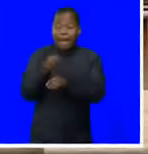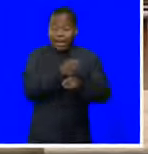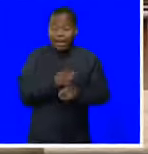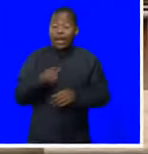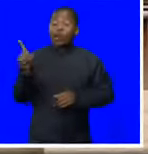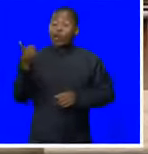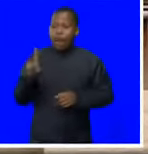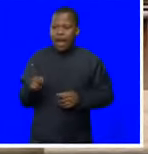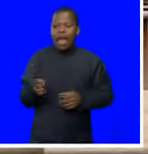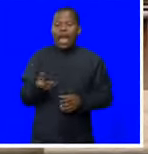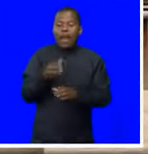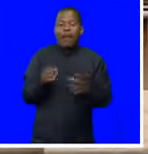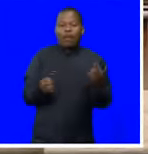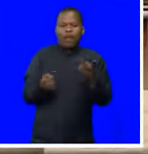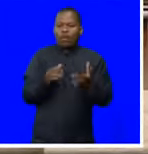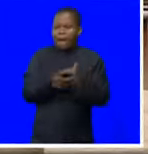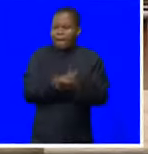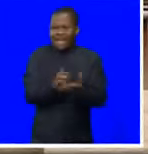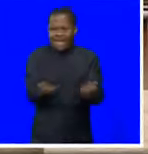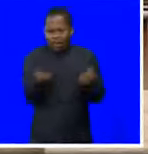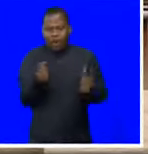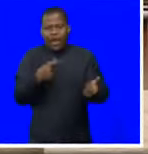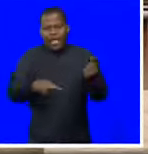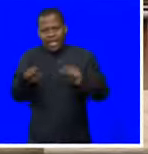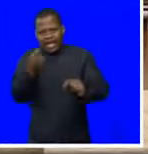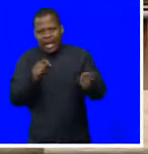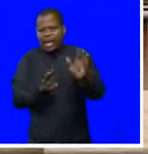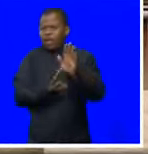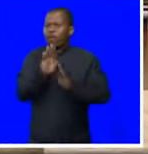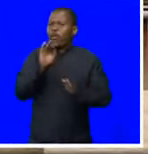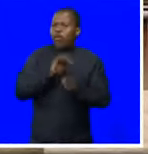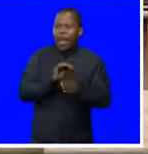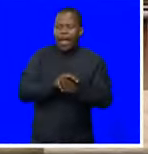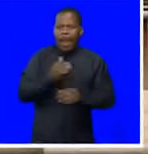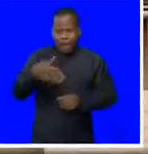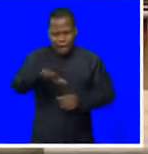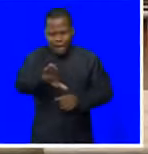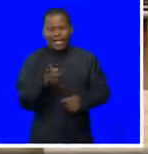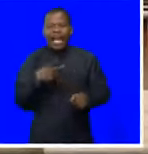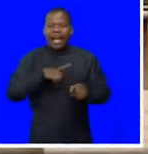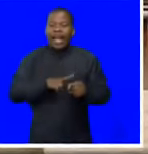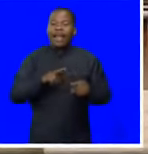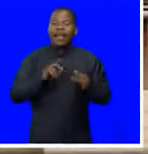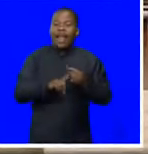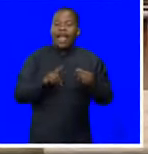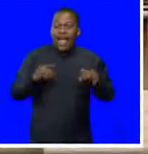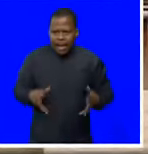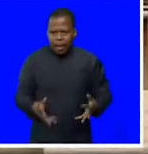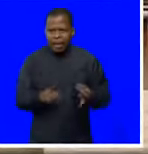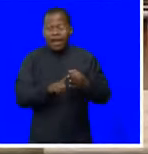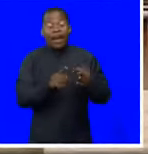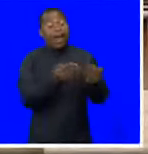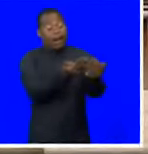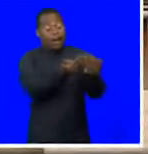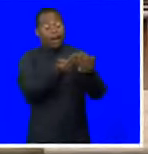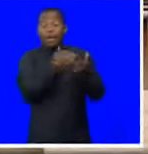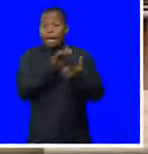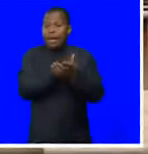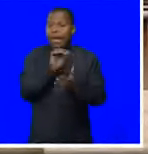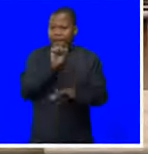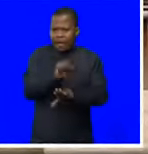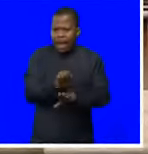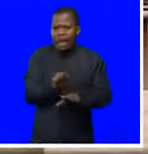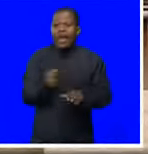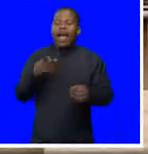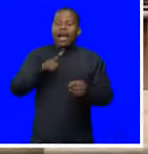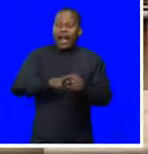yekusukumisa kubambisana nelive lase Bangladesh in trade kuthi ama business nekuthengiselana kuthe kulima kanye nekuthe mfundo bazata moment